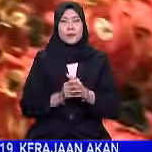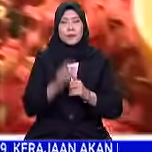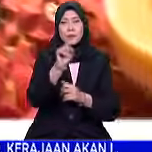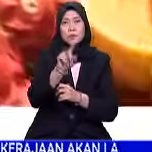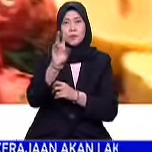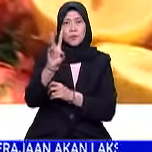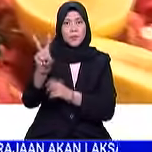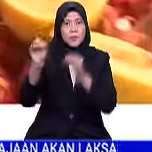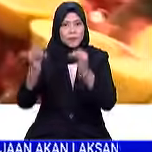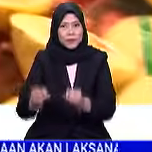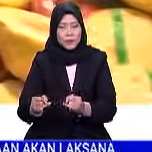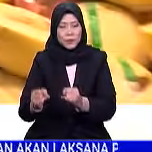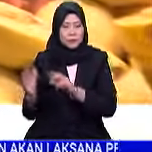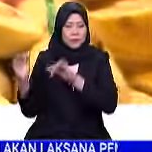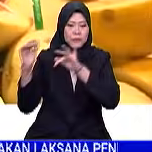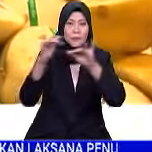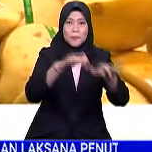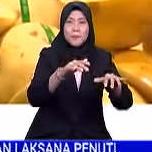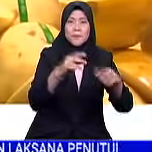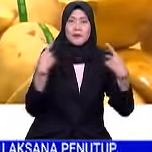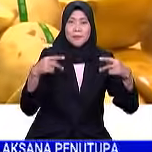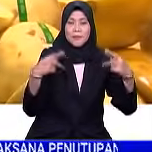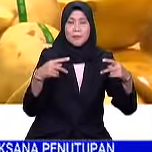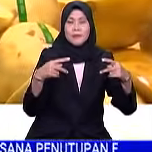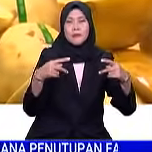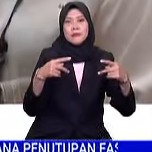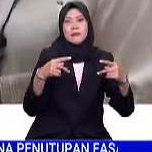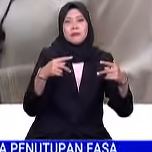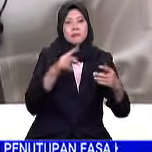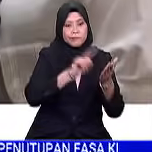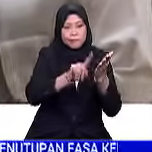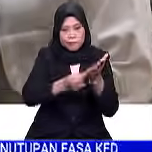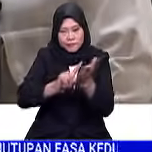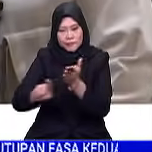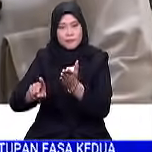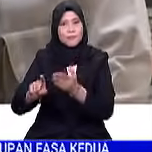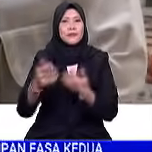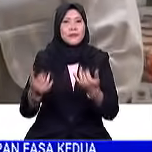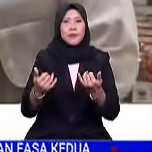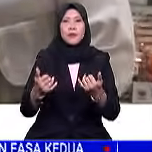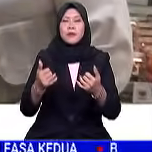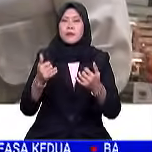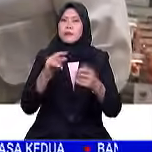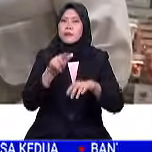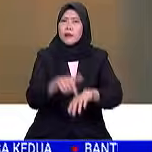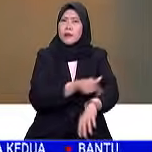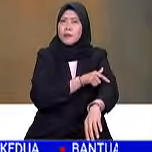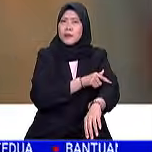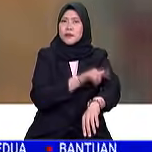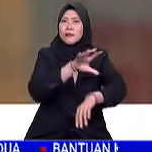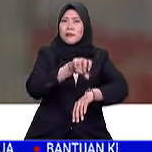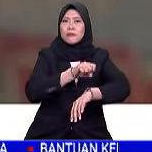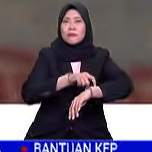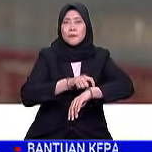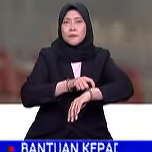172 individu yang mengunjungi premis perniagaan telah diperiksa secara rambang dan kami dapati masa yang paling lama diambil oleh